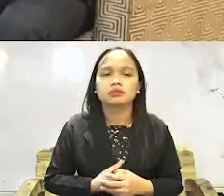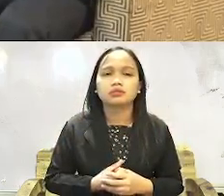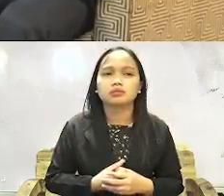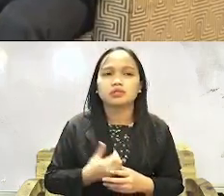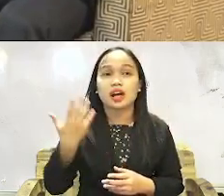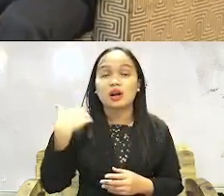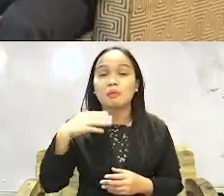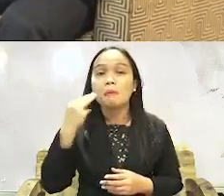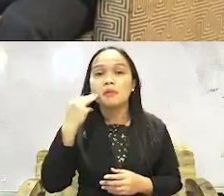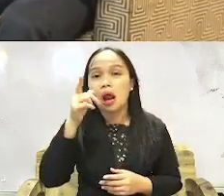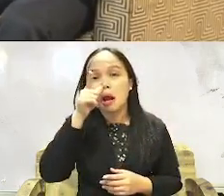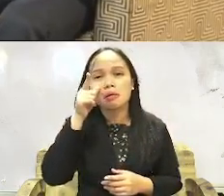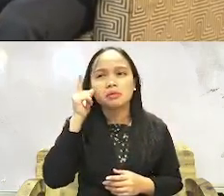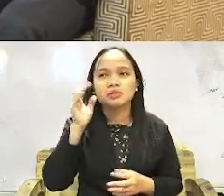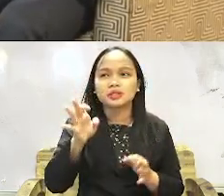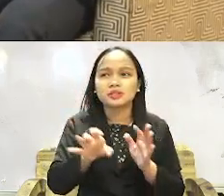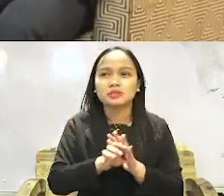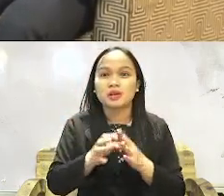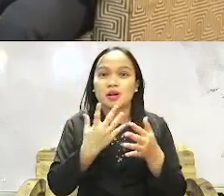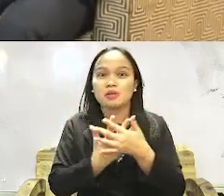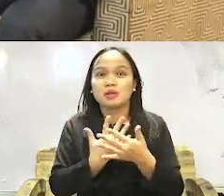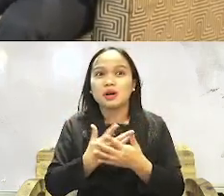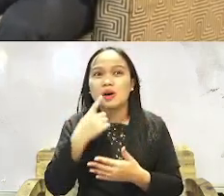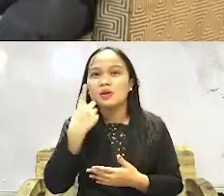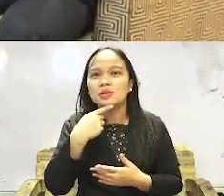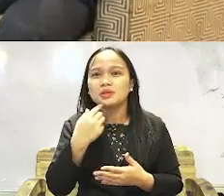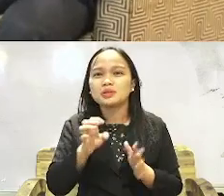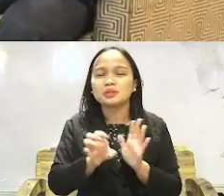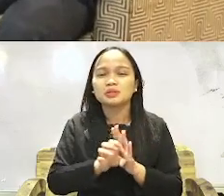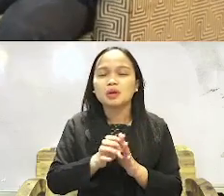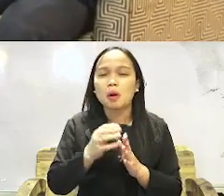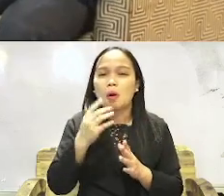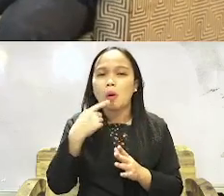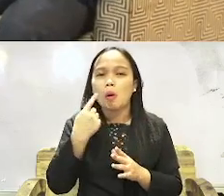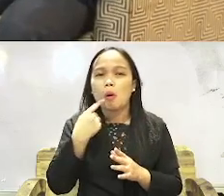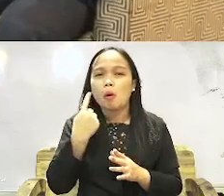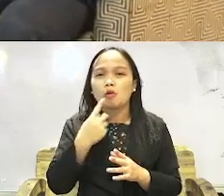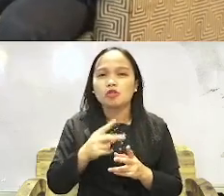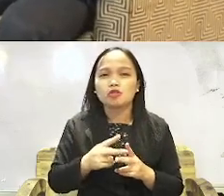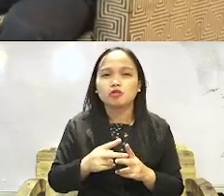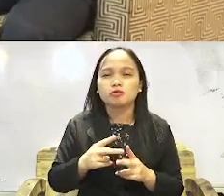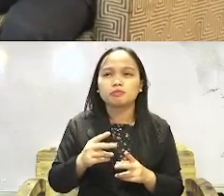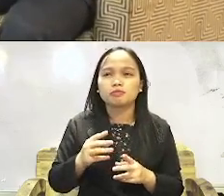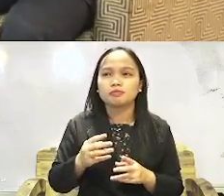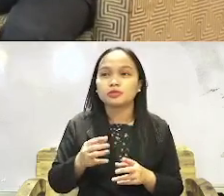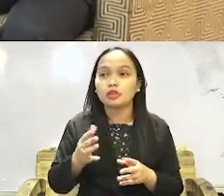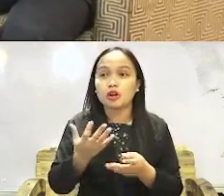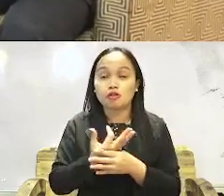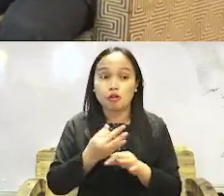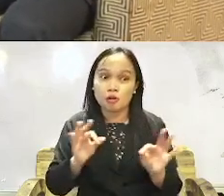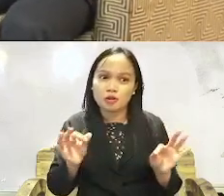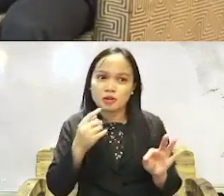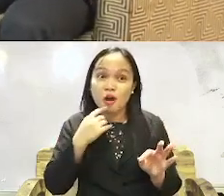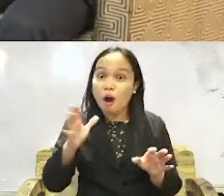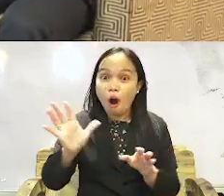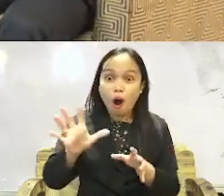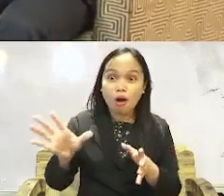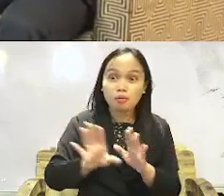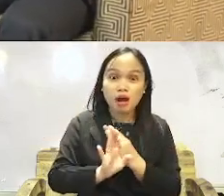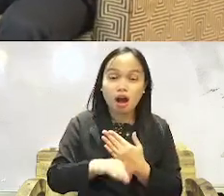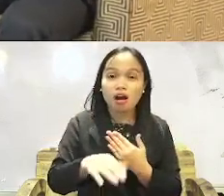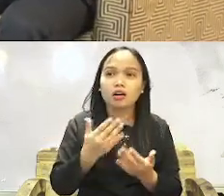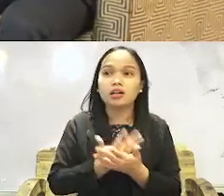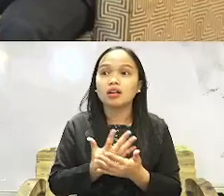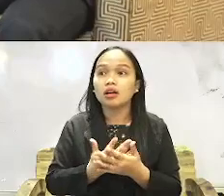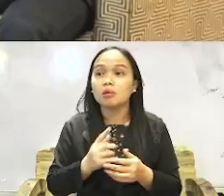Di ba? Pag may mga nakukulong na bida, kawalalaya, sasabihin, oh, ayan na, huwag ka na babalik dito, ha. Ay, ganun, di ba? Ang bumalik